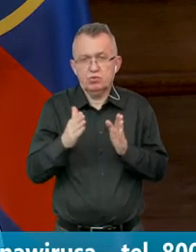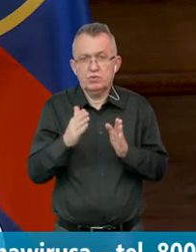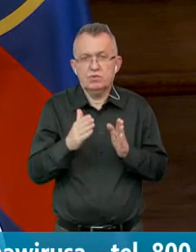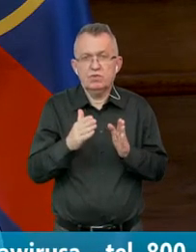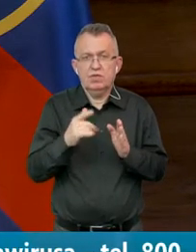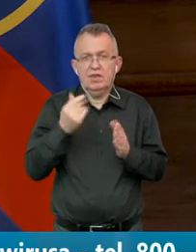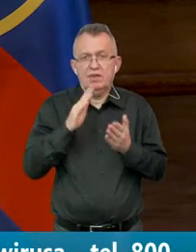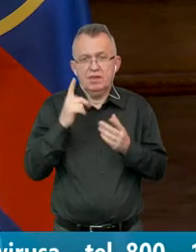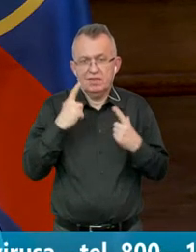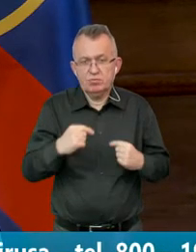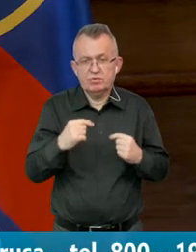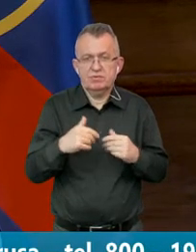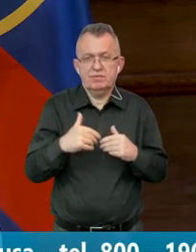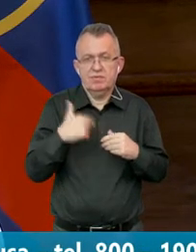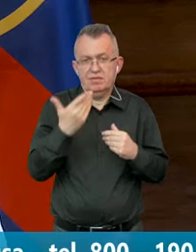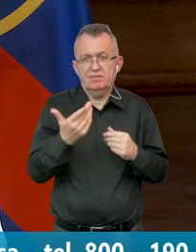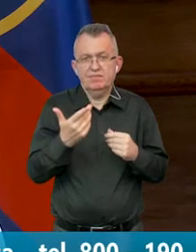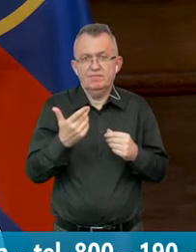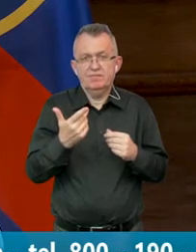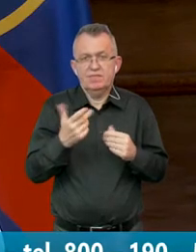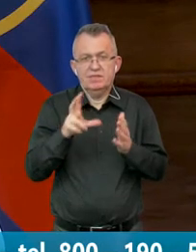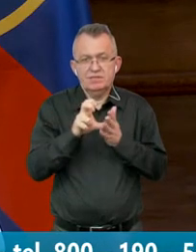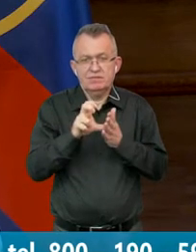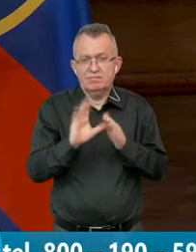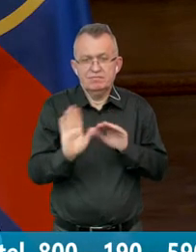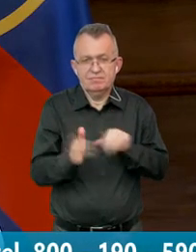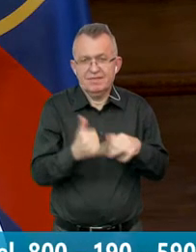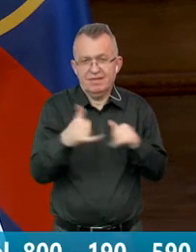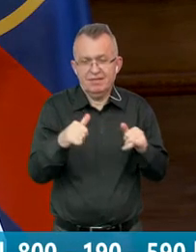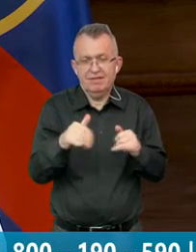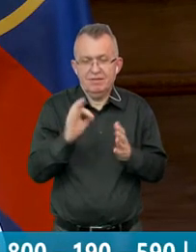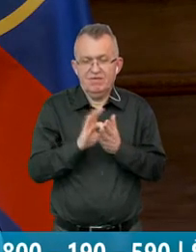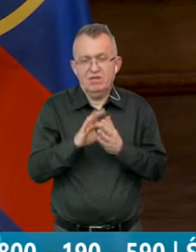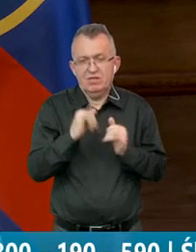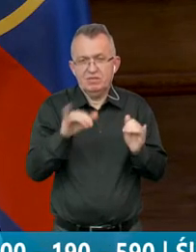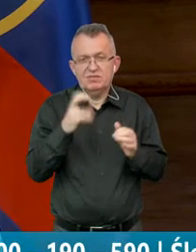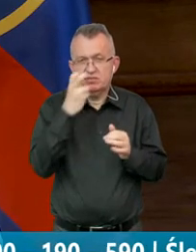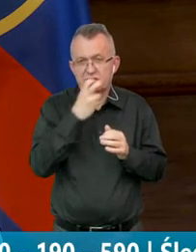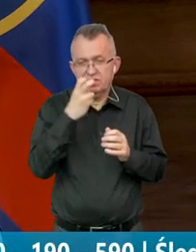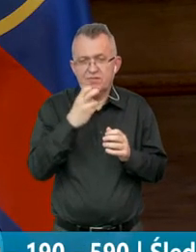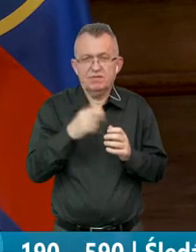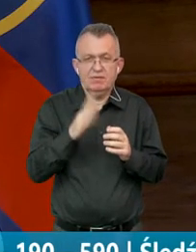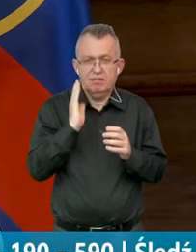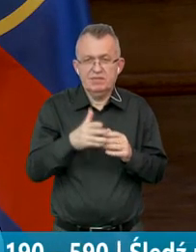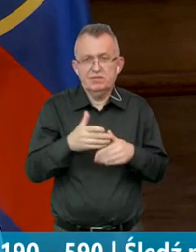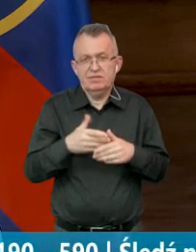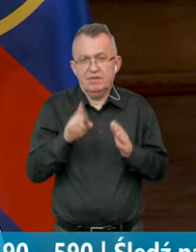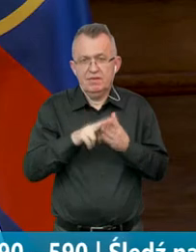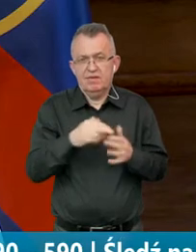jakąś niespodziankę. Nie będzie to już chyba ciasto, ale myślę, że też będzie ciekawie i też będzie szansa na